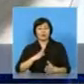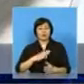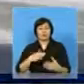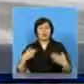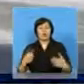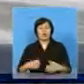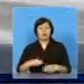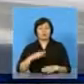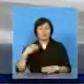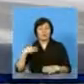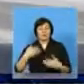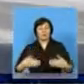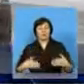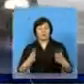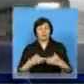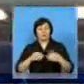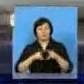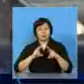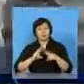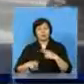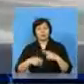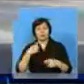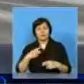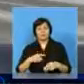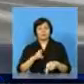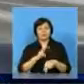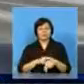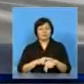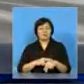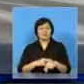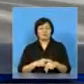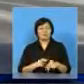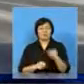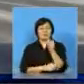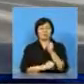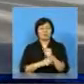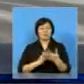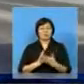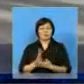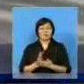отбасында тәрбиеленгендер жоғалады деп хабарлады облыстық полиция департаментінің баспасөз қызметі.